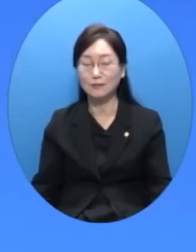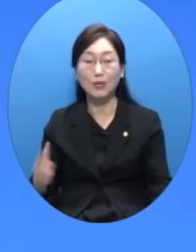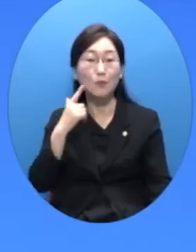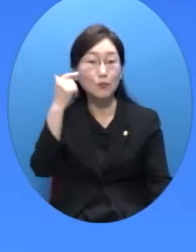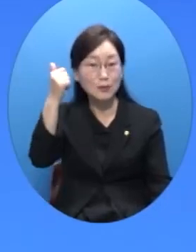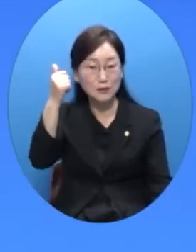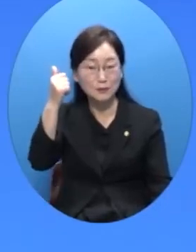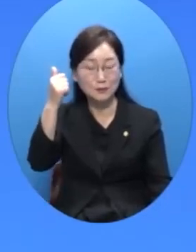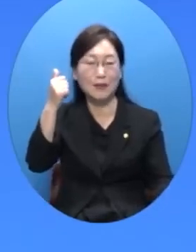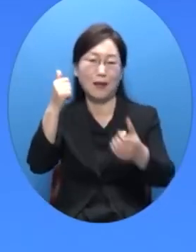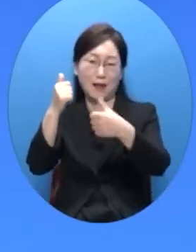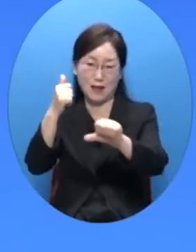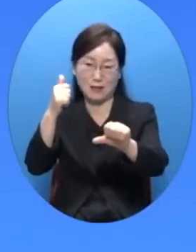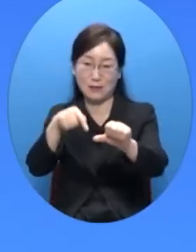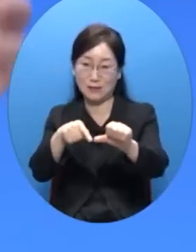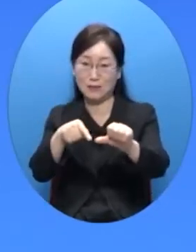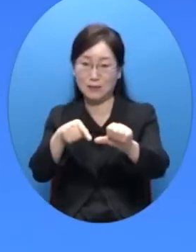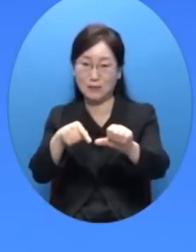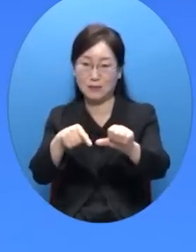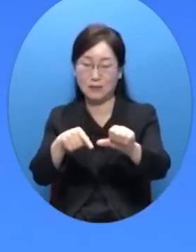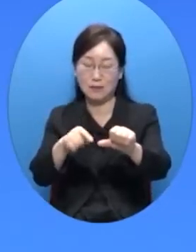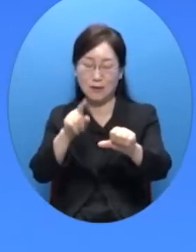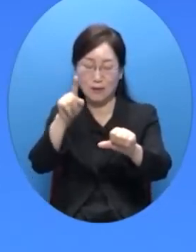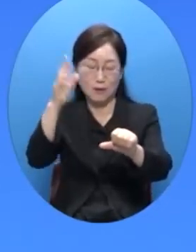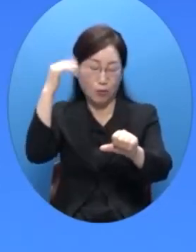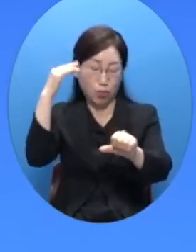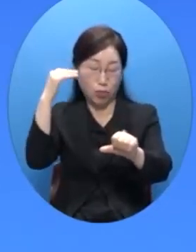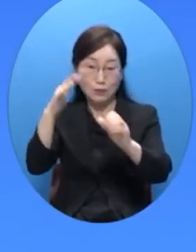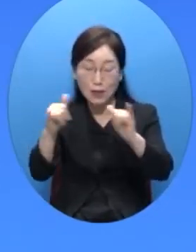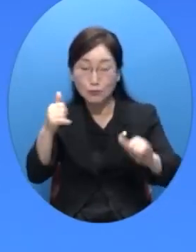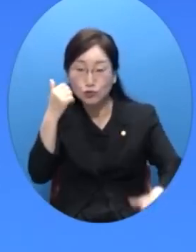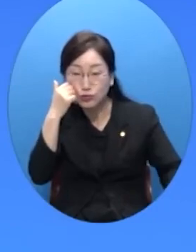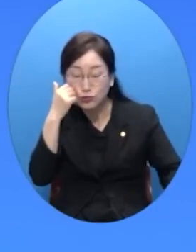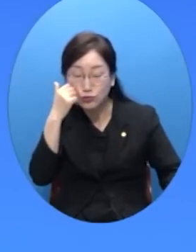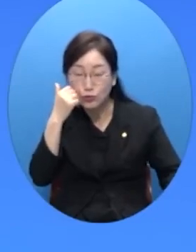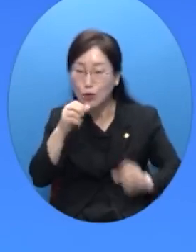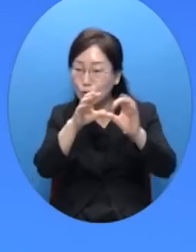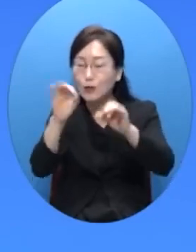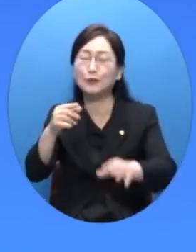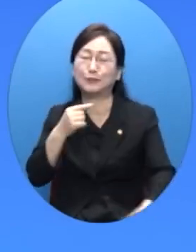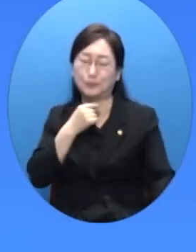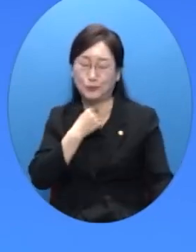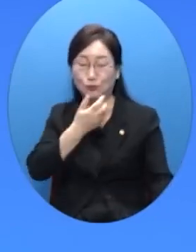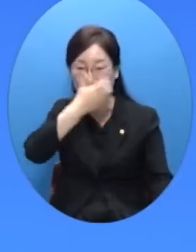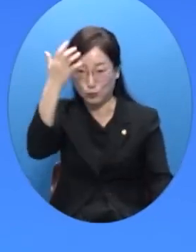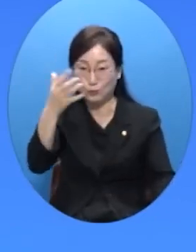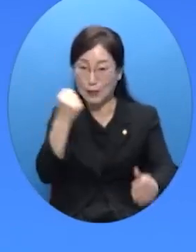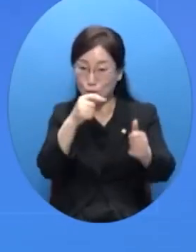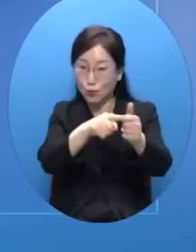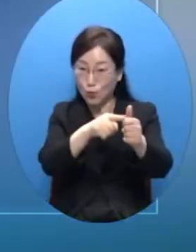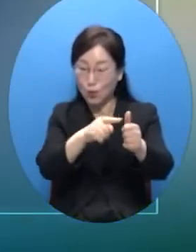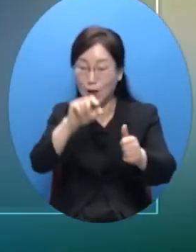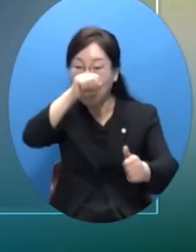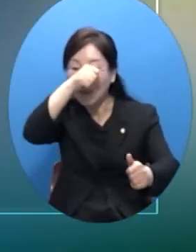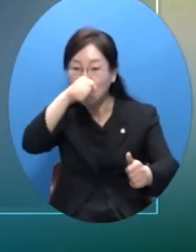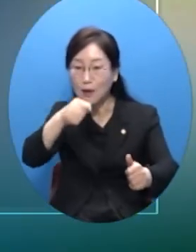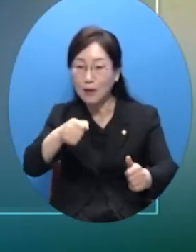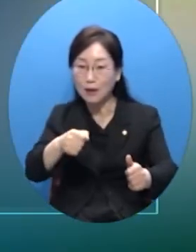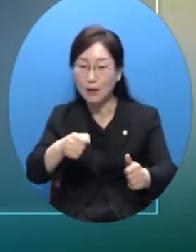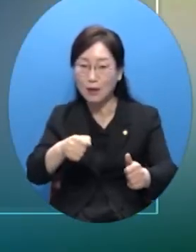목사님의 아들로서 한 번도 복음을 들어보지 못한 사람에게 복음을 전하라. 그래서 아프리카 미전도 종족인